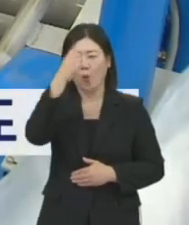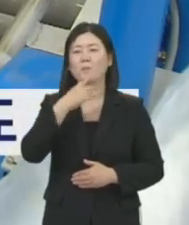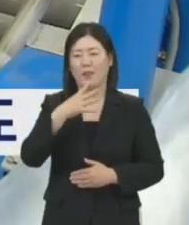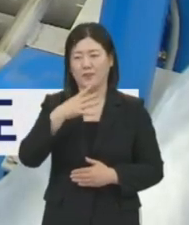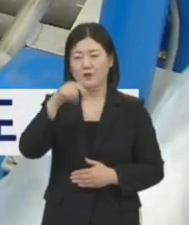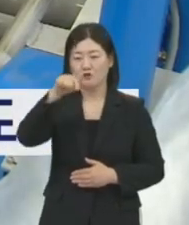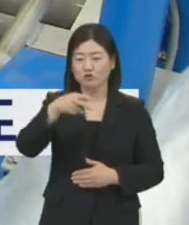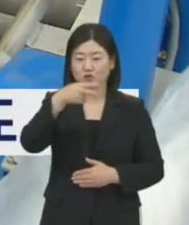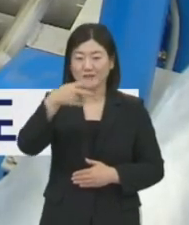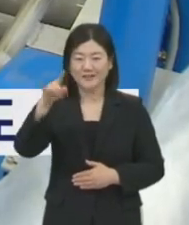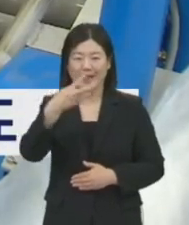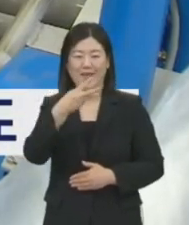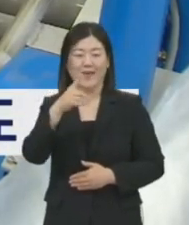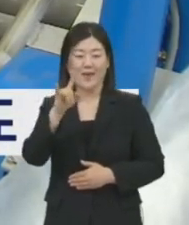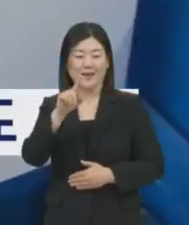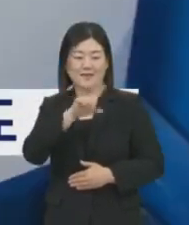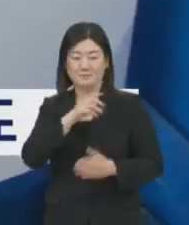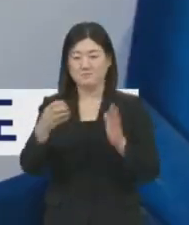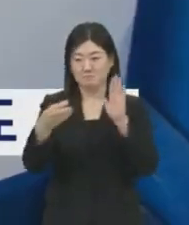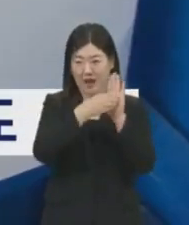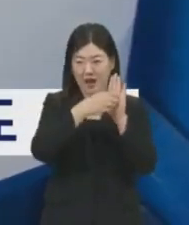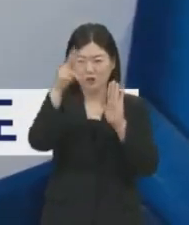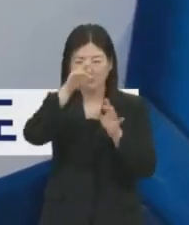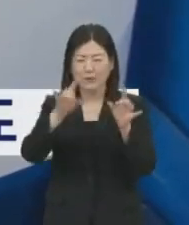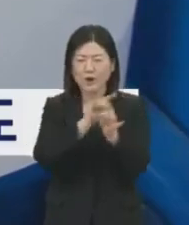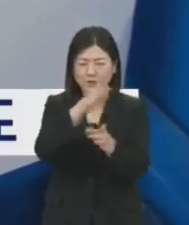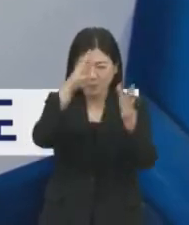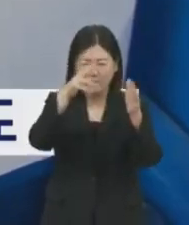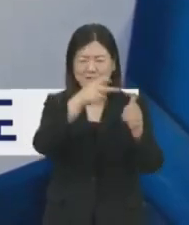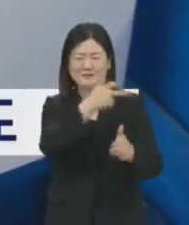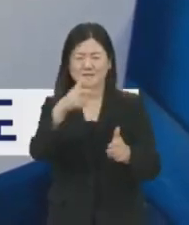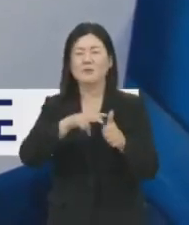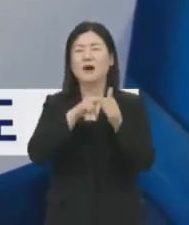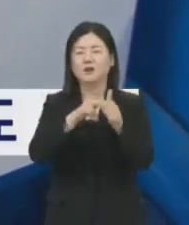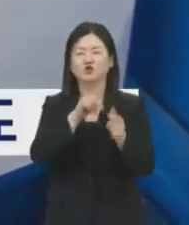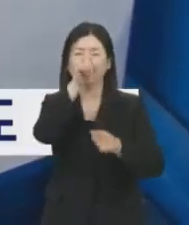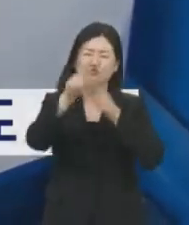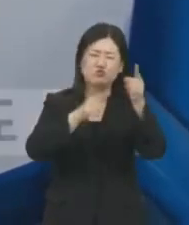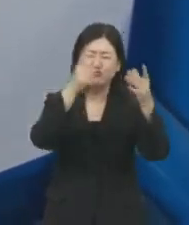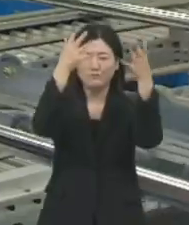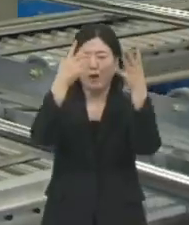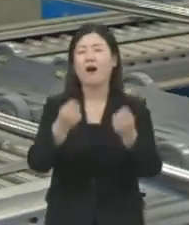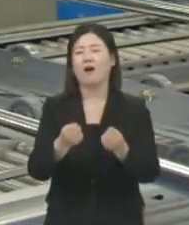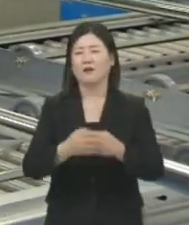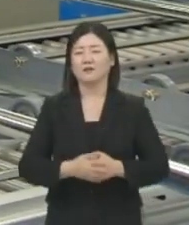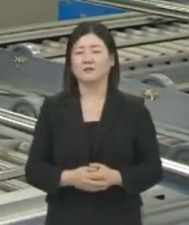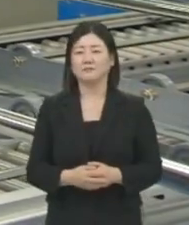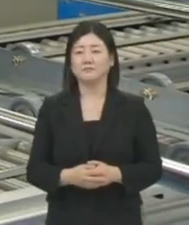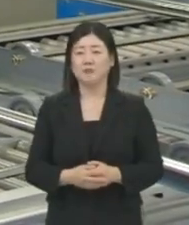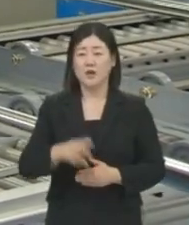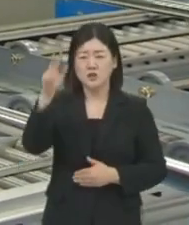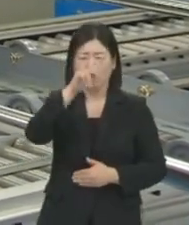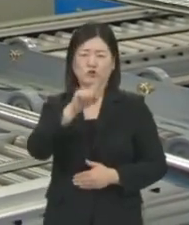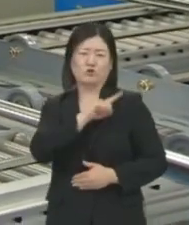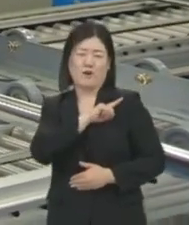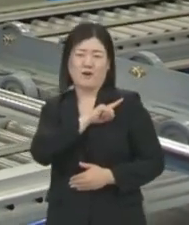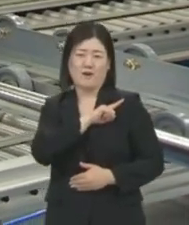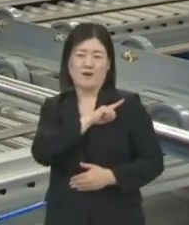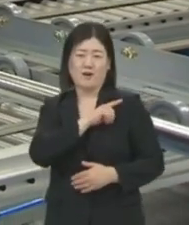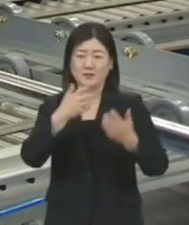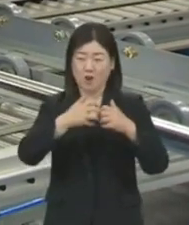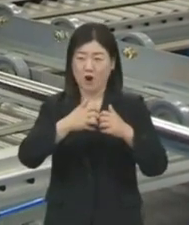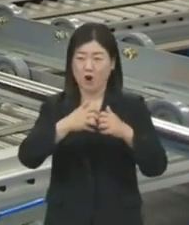엄선해 굿들의 이름을 달게 되는데 전국 백화점과 대형마트에서 주문이 쇄도하고 있습니다. 전국 최대